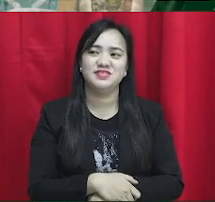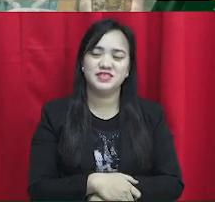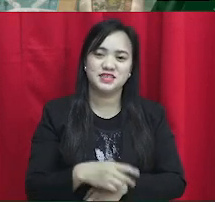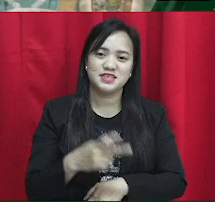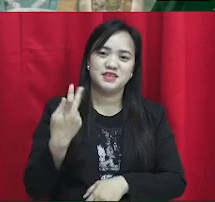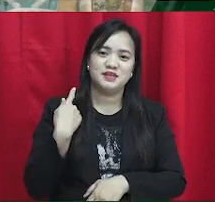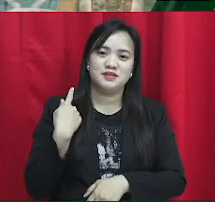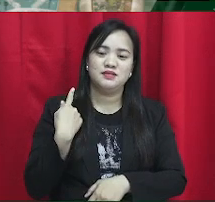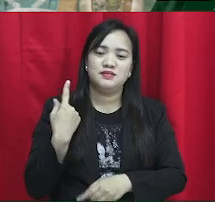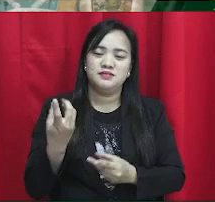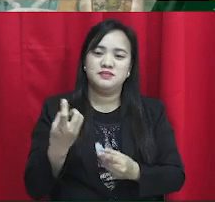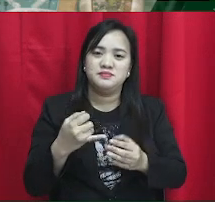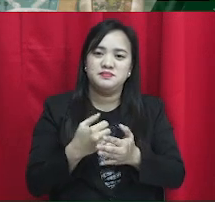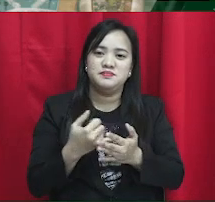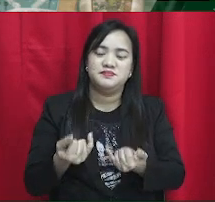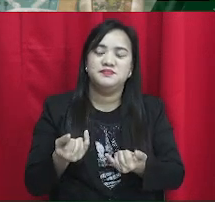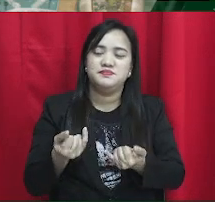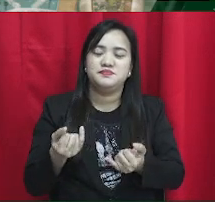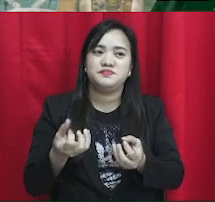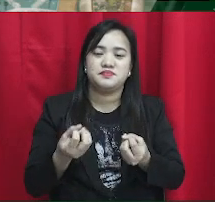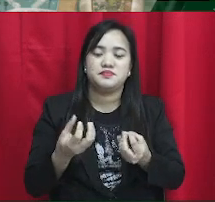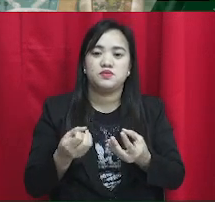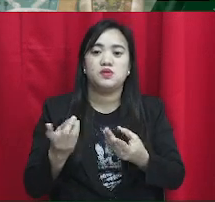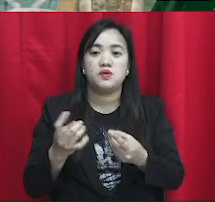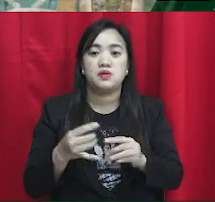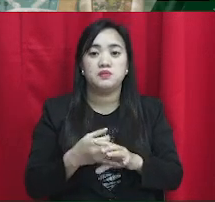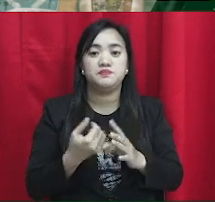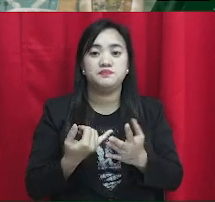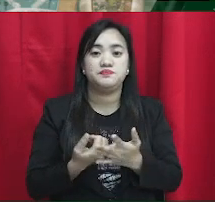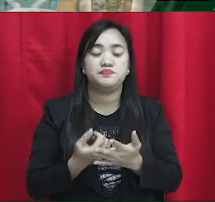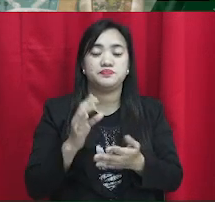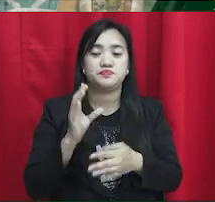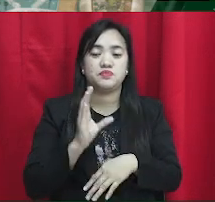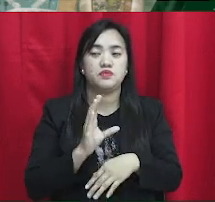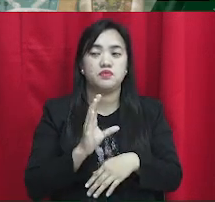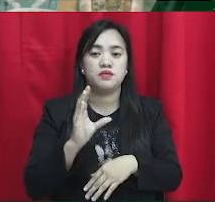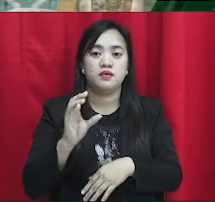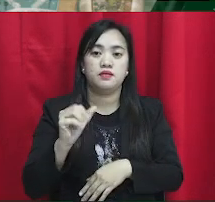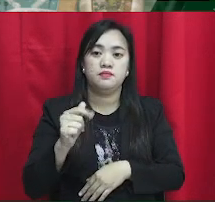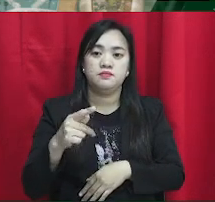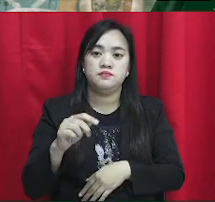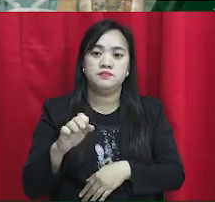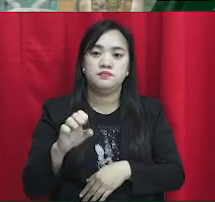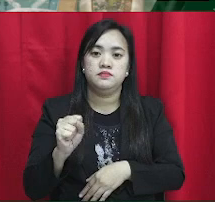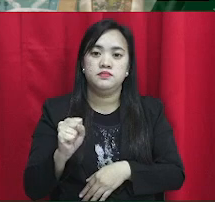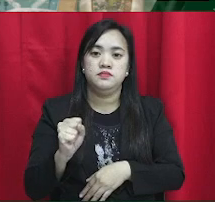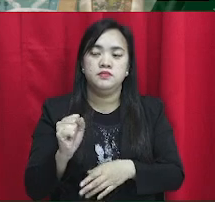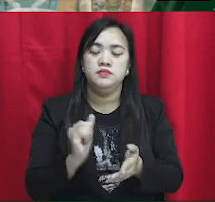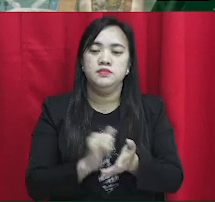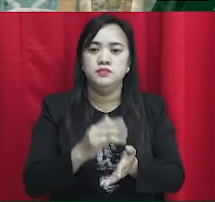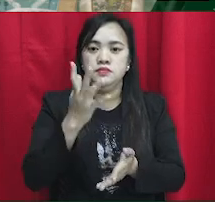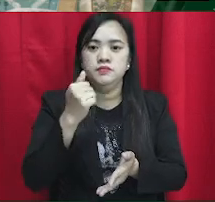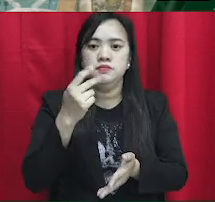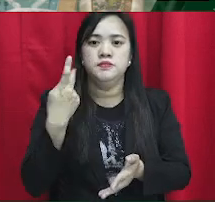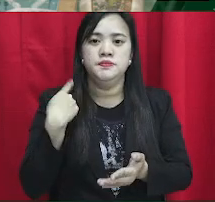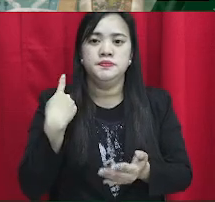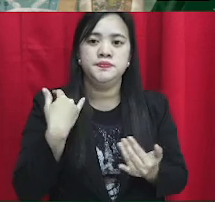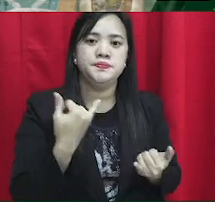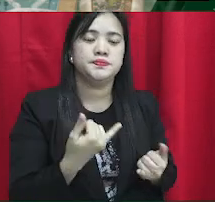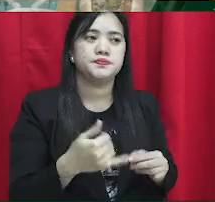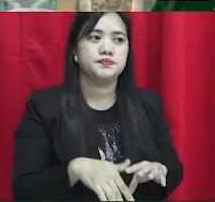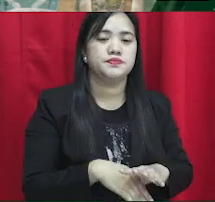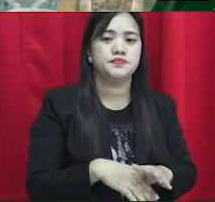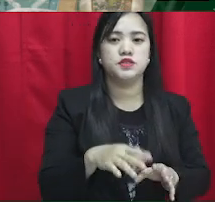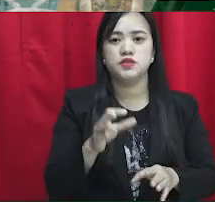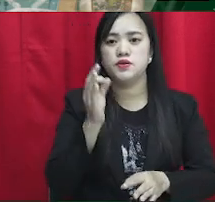ng mga cakes, ang dami na sa freezer niya. Ah. Kasi daw, grabe daw yung dagsaan ng orders ng mga fruitcake ngayon.